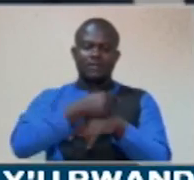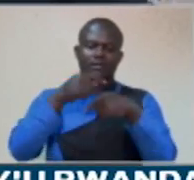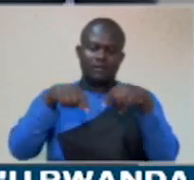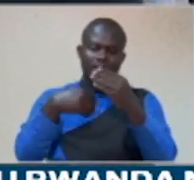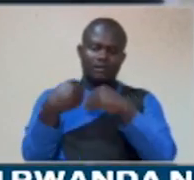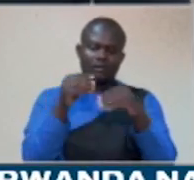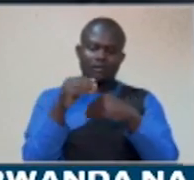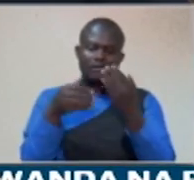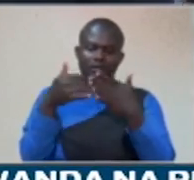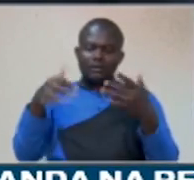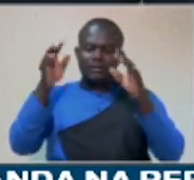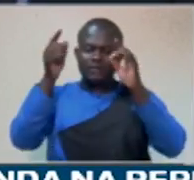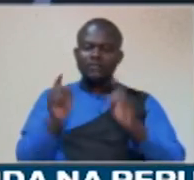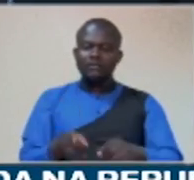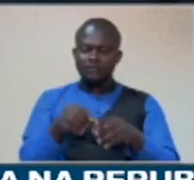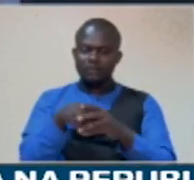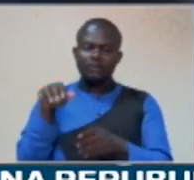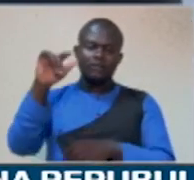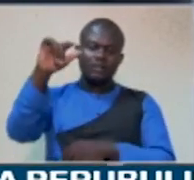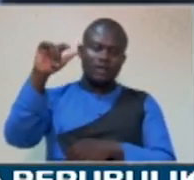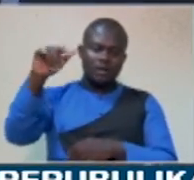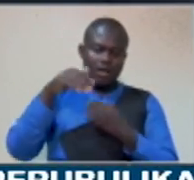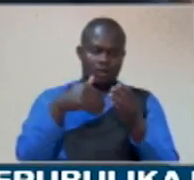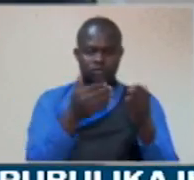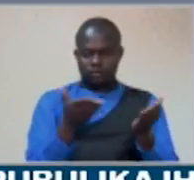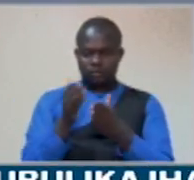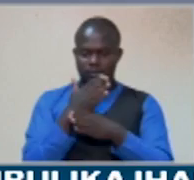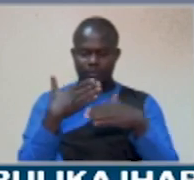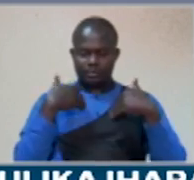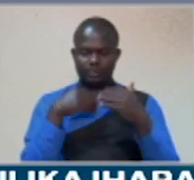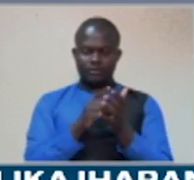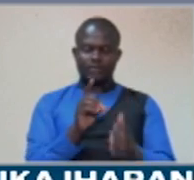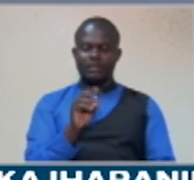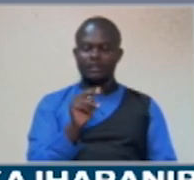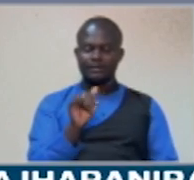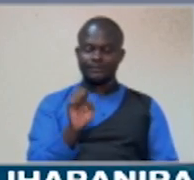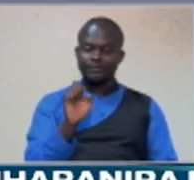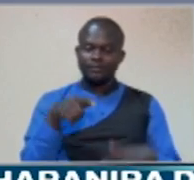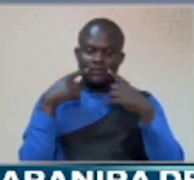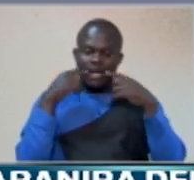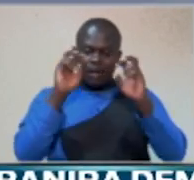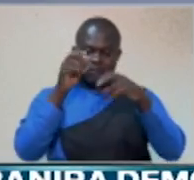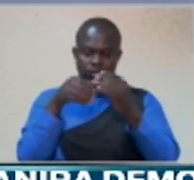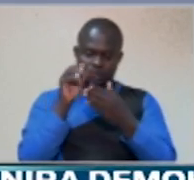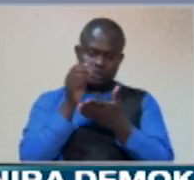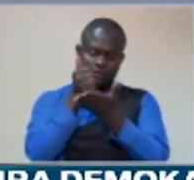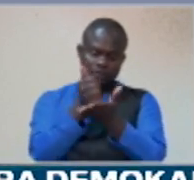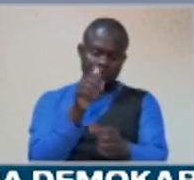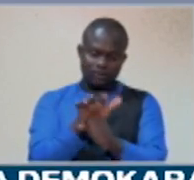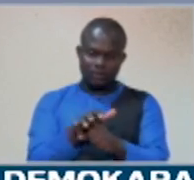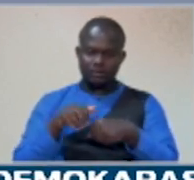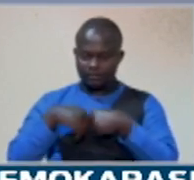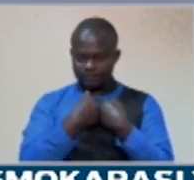Ibi bikoresho bikigera ku kibuga cy'indege I Kanombe byakiriwe na Minisitiri w'Ubuzima Dr. Daniel Ngamije wavuze ko bizafasha cyane mu rugamba